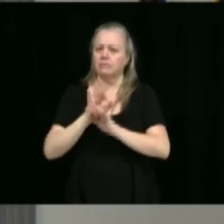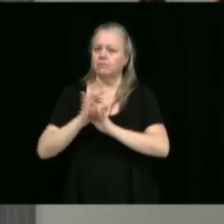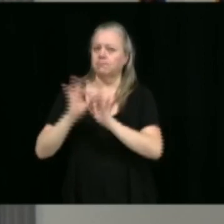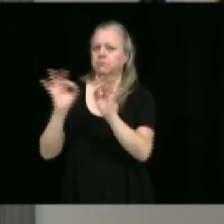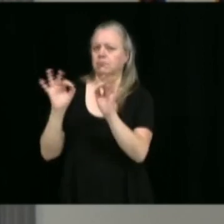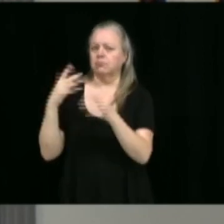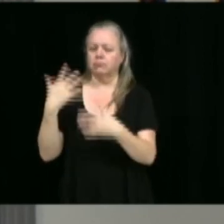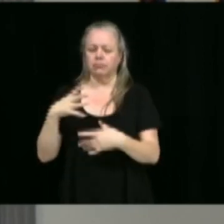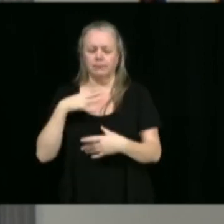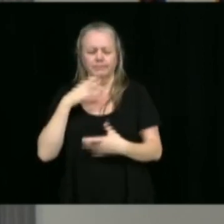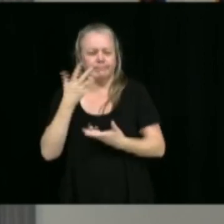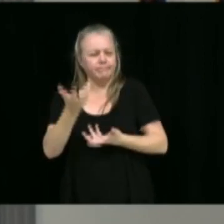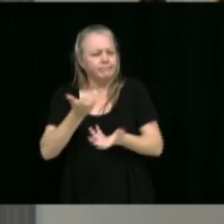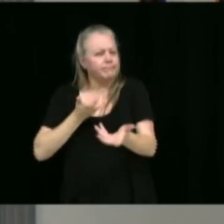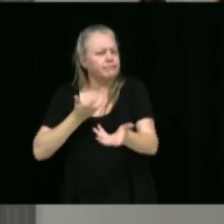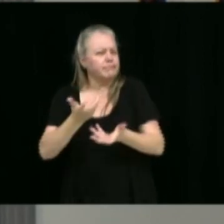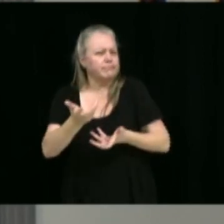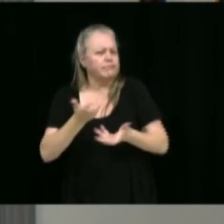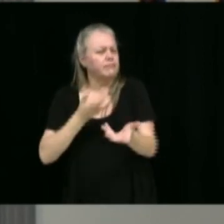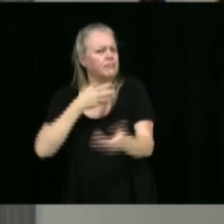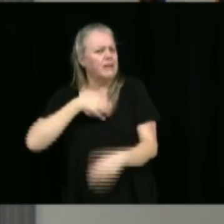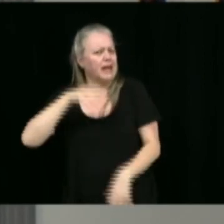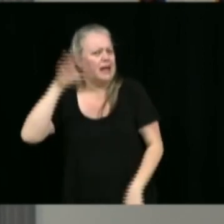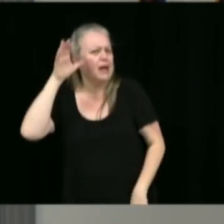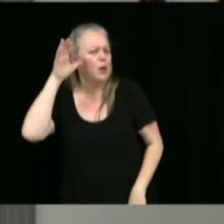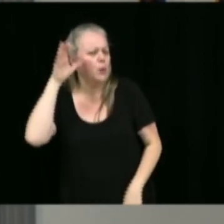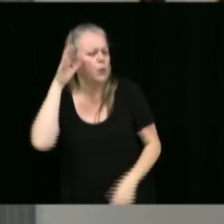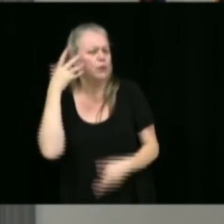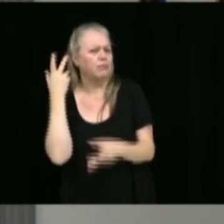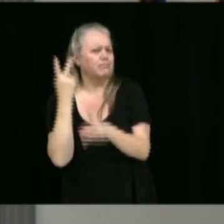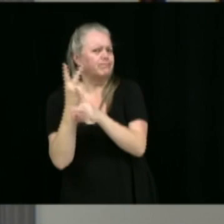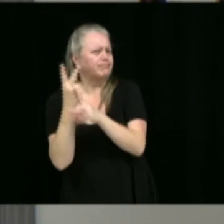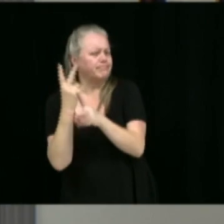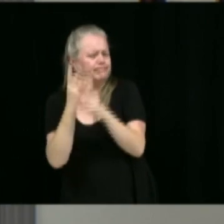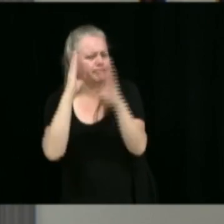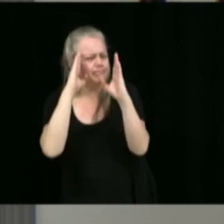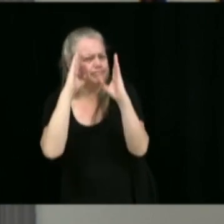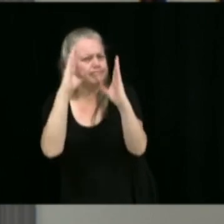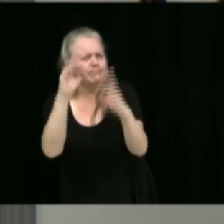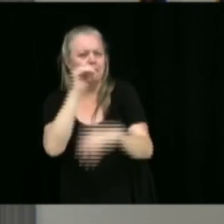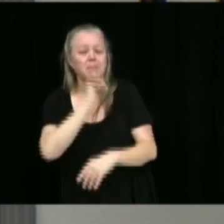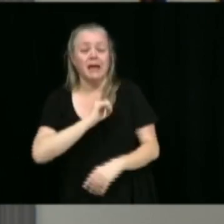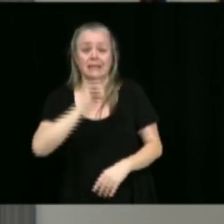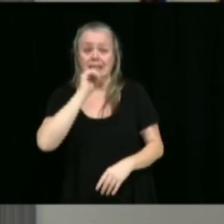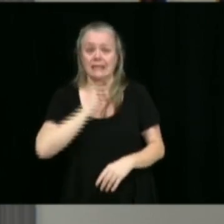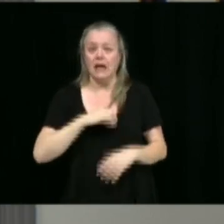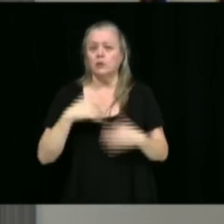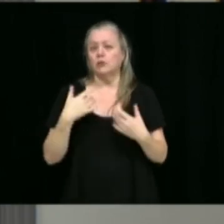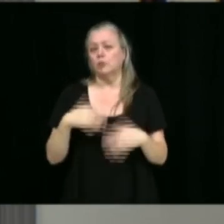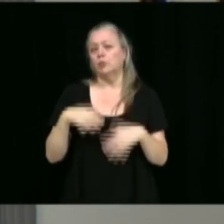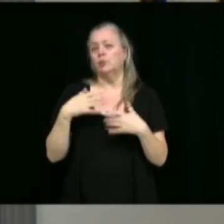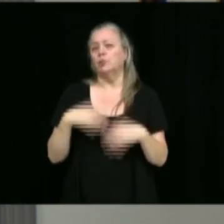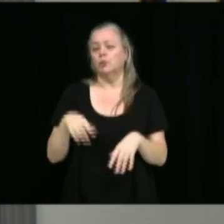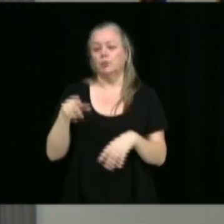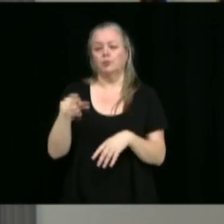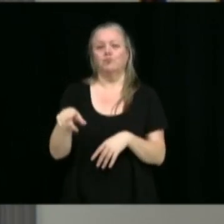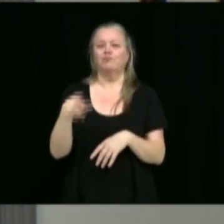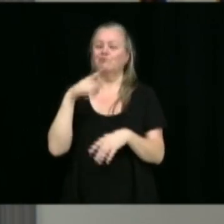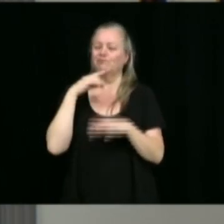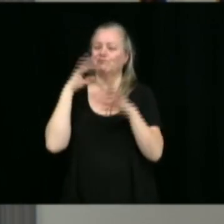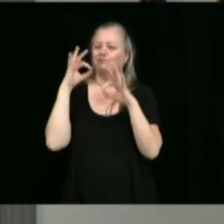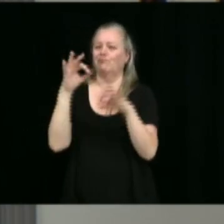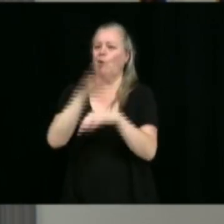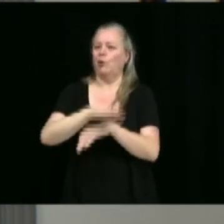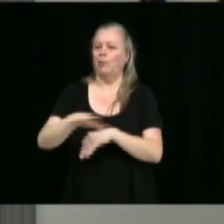de votre empathie, de votre écoute attentive et de votre patience remarquable, constitue une véritable garantie d'inclusion.